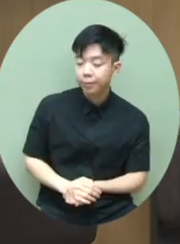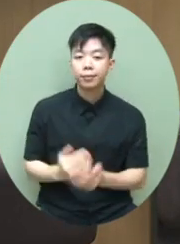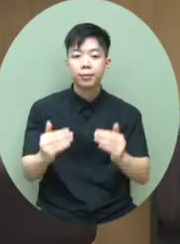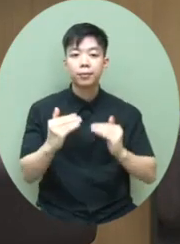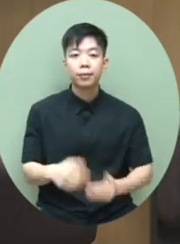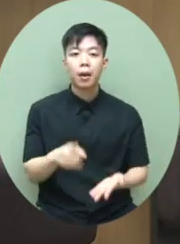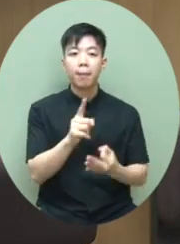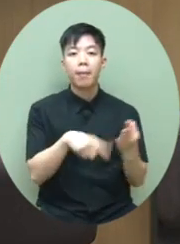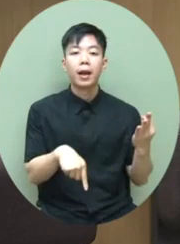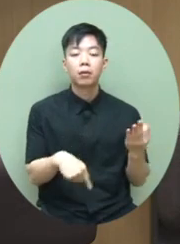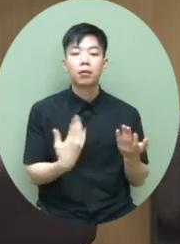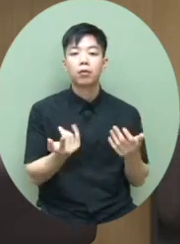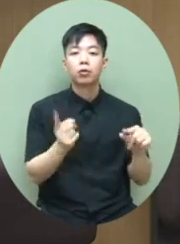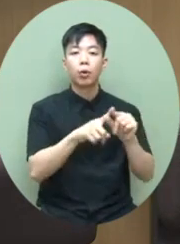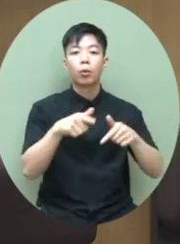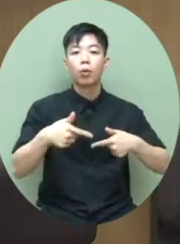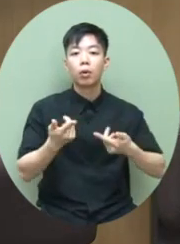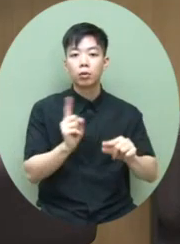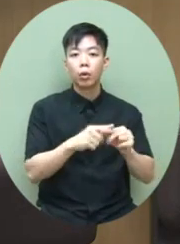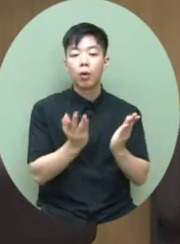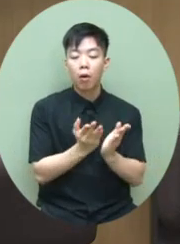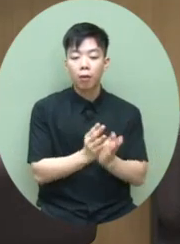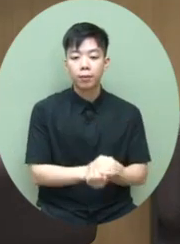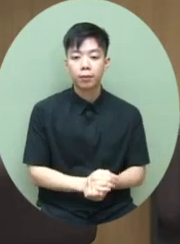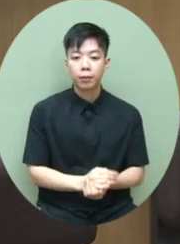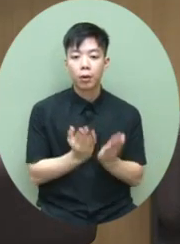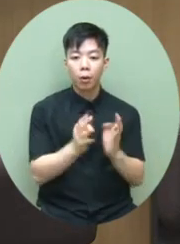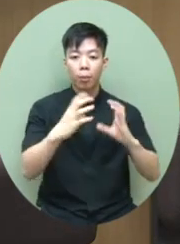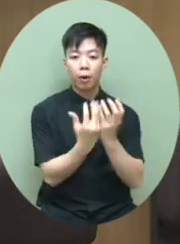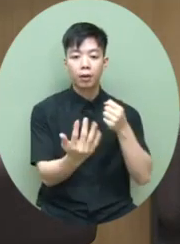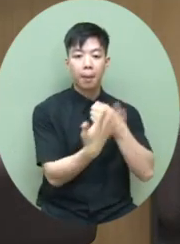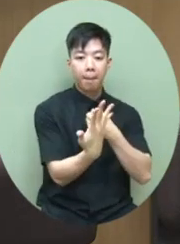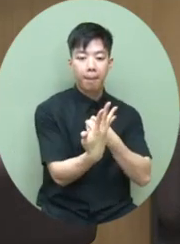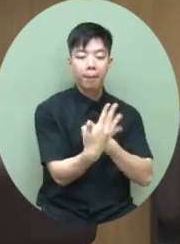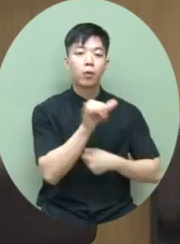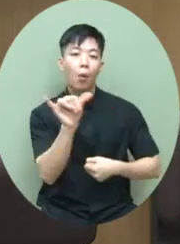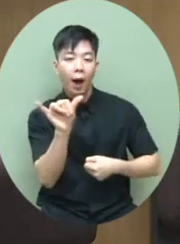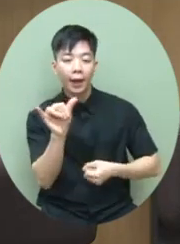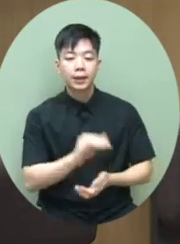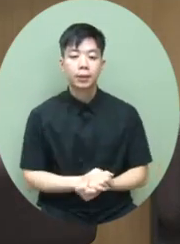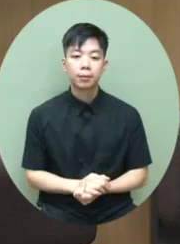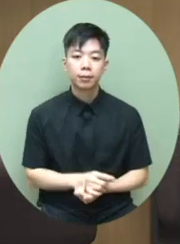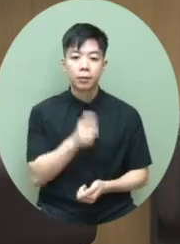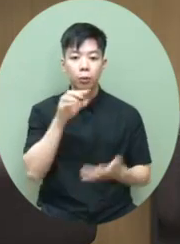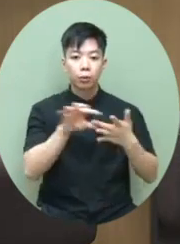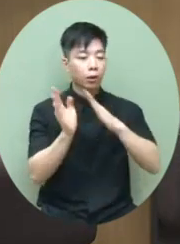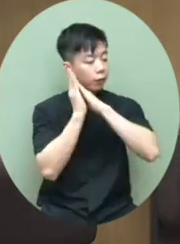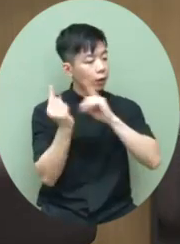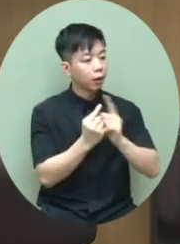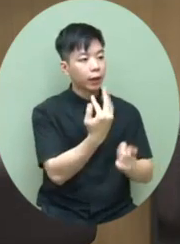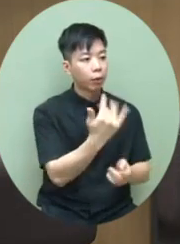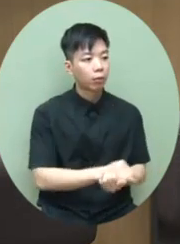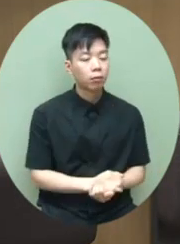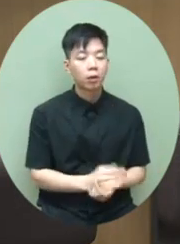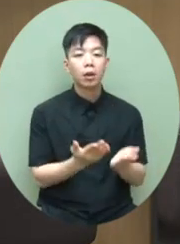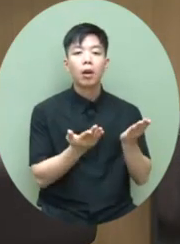那裡想了解5Y 班裡面其實有多少個受感染的學生在宿舍那裡住5Y 的班和宿舍其實是不是同一層，